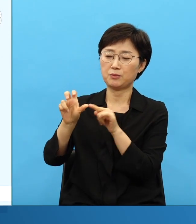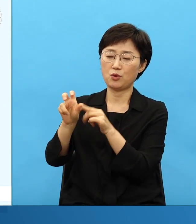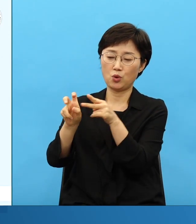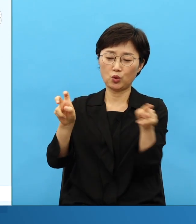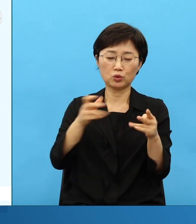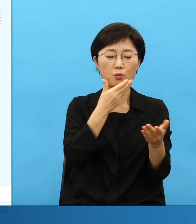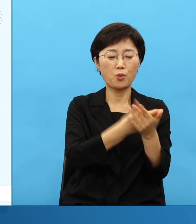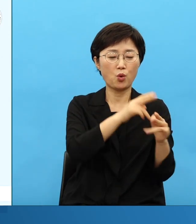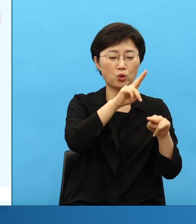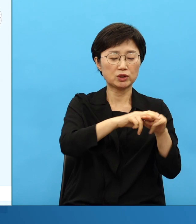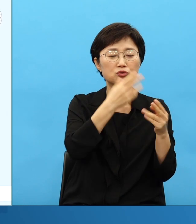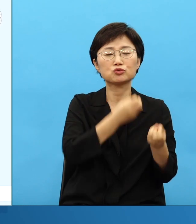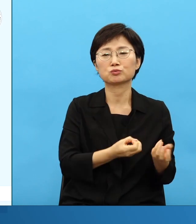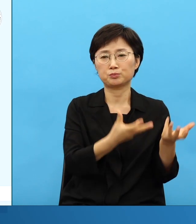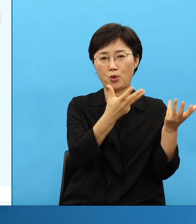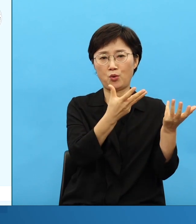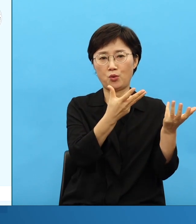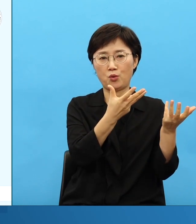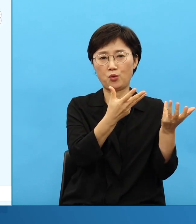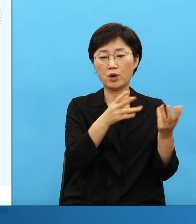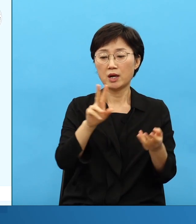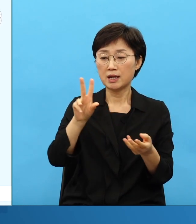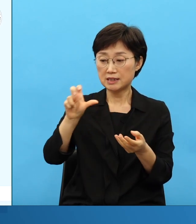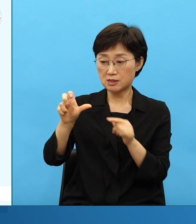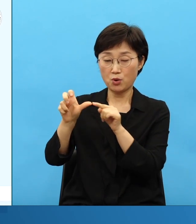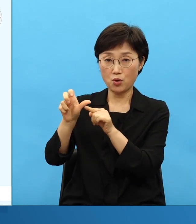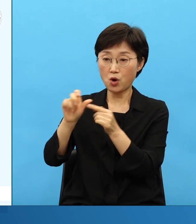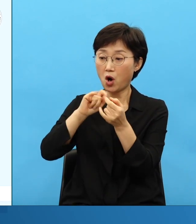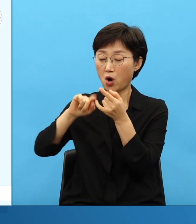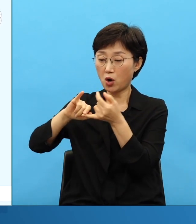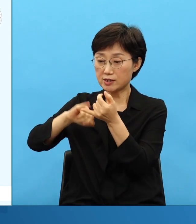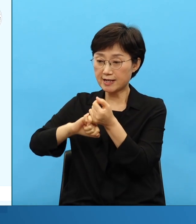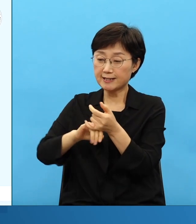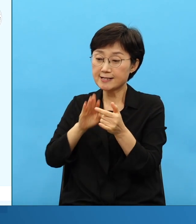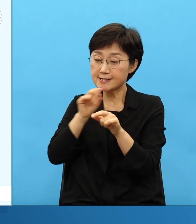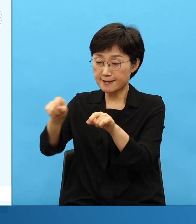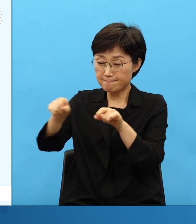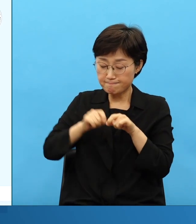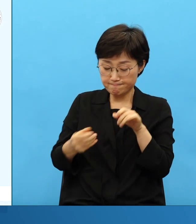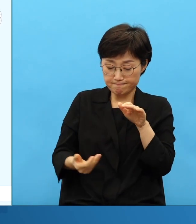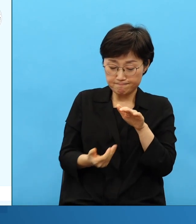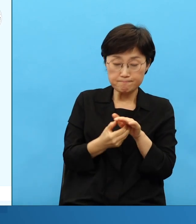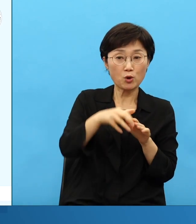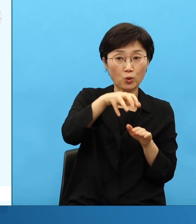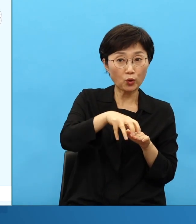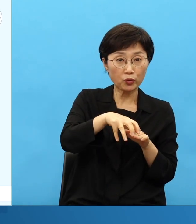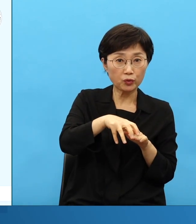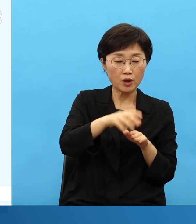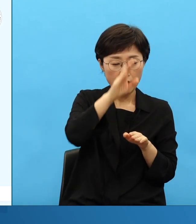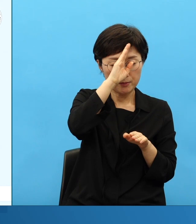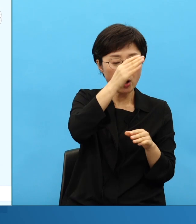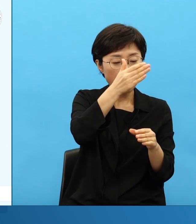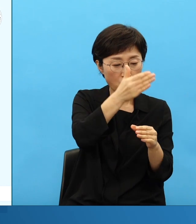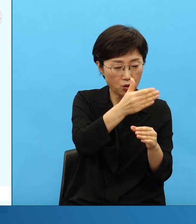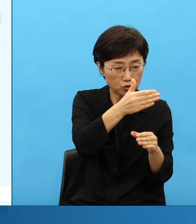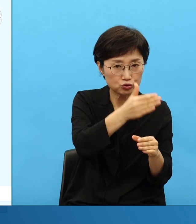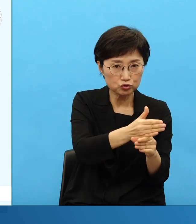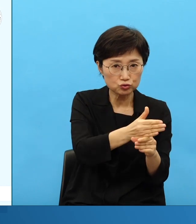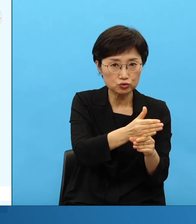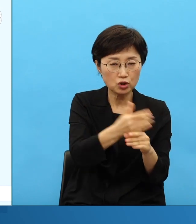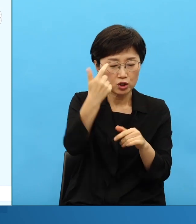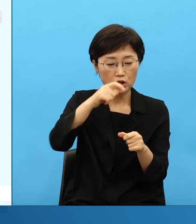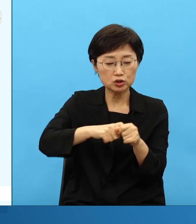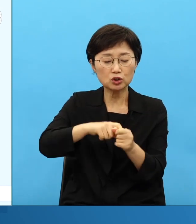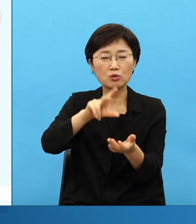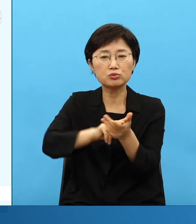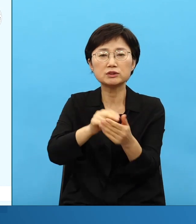축복이라고 전하며 응답 25의 언약이 실제로 성취될 현장인 병든 자, 영적 문제 가진 자 등 세상의